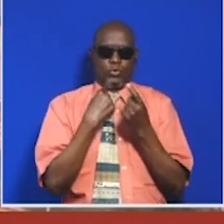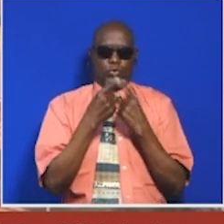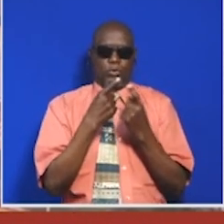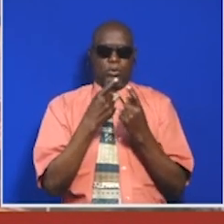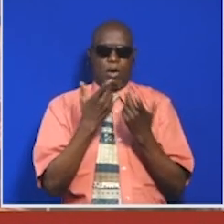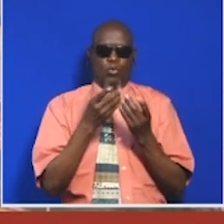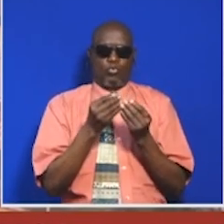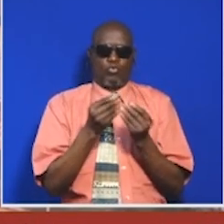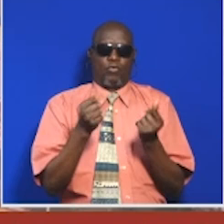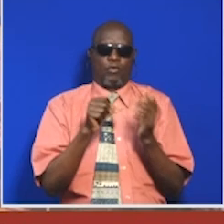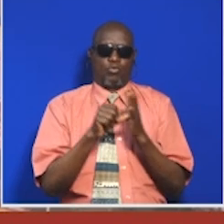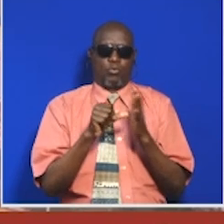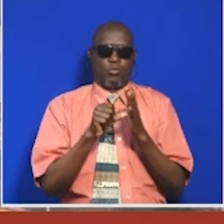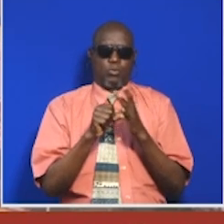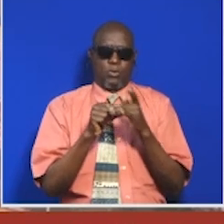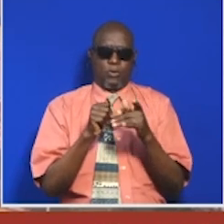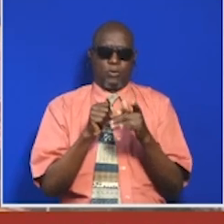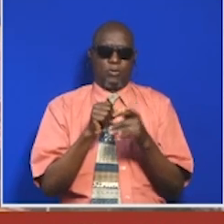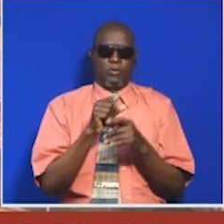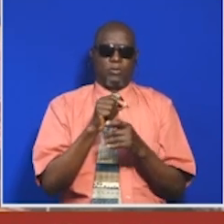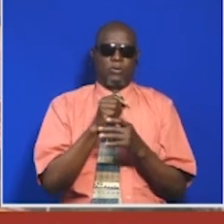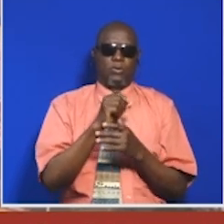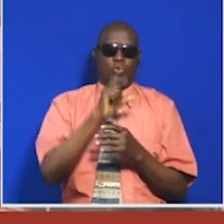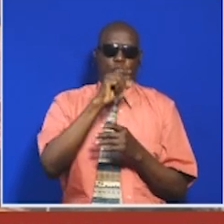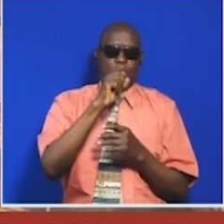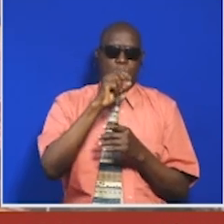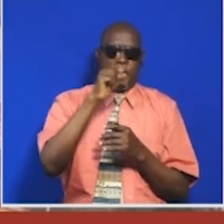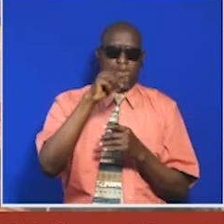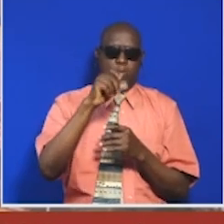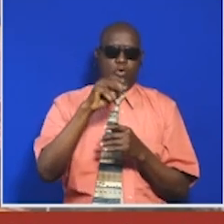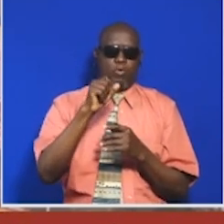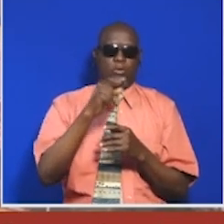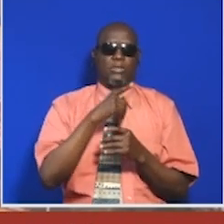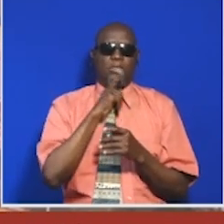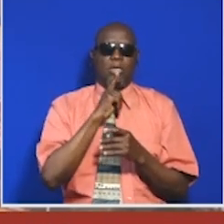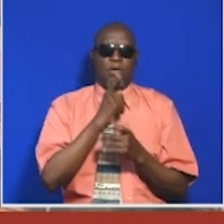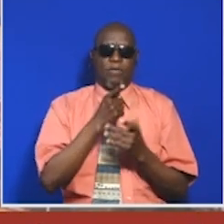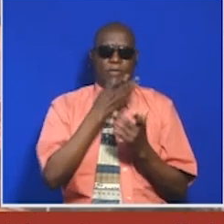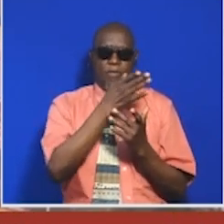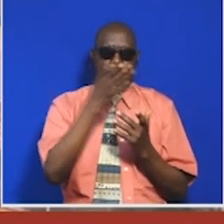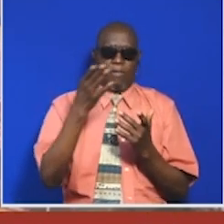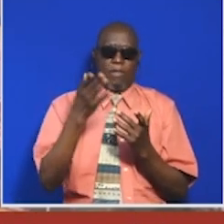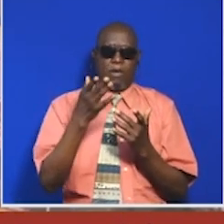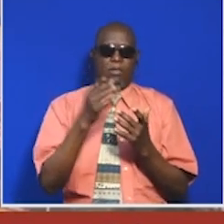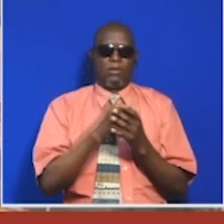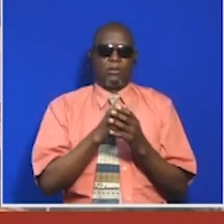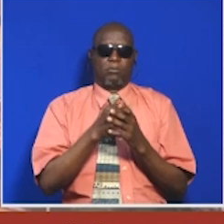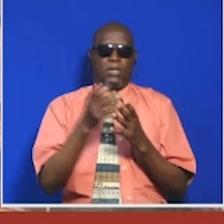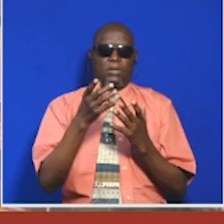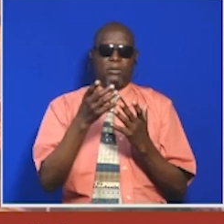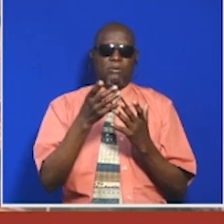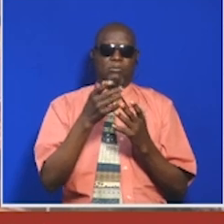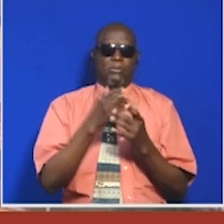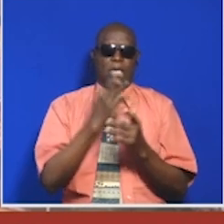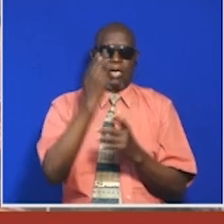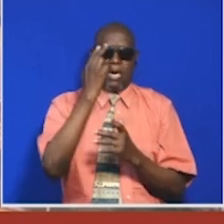hivyo. Lonyangapuo anasema kwamba serikali inafaa kutekeleza upokonyaji silaha kwa njia ya amani miongoni mwa mikakati mingine ya